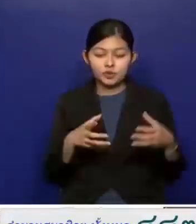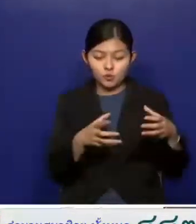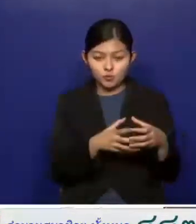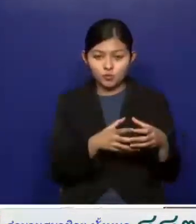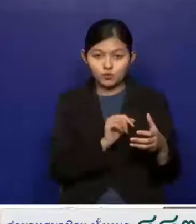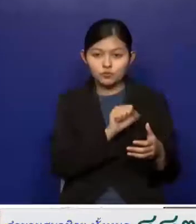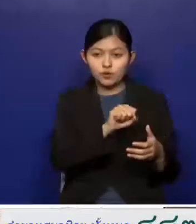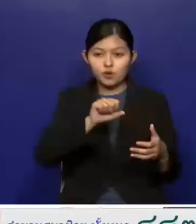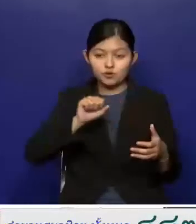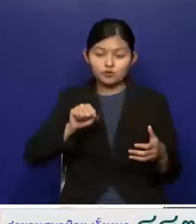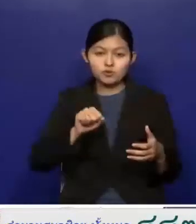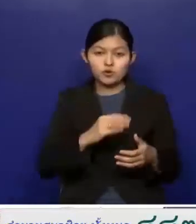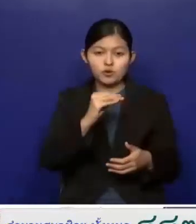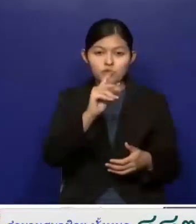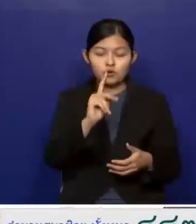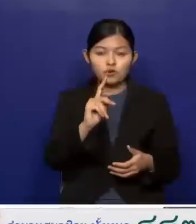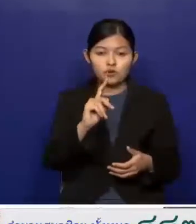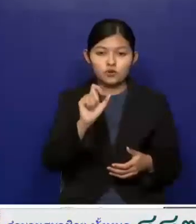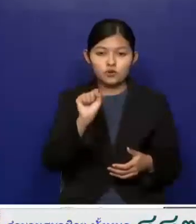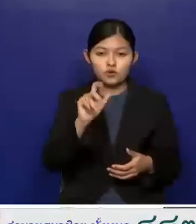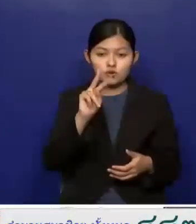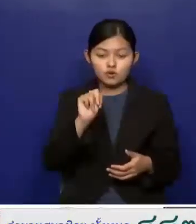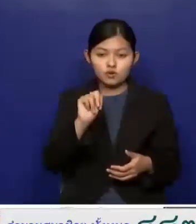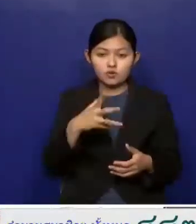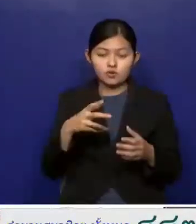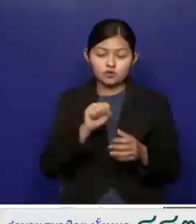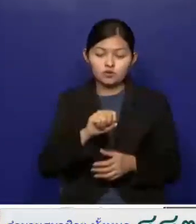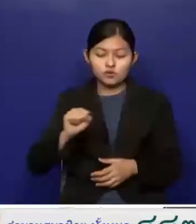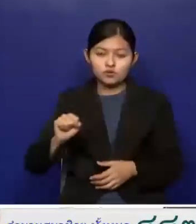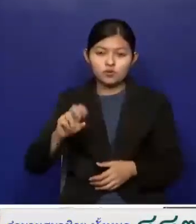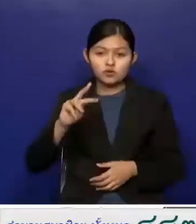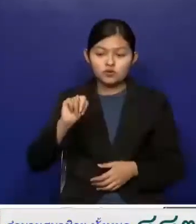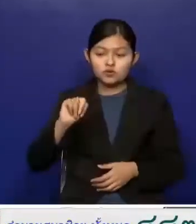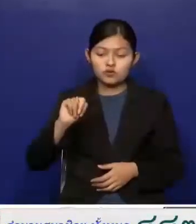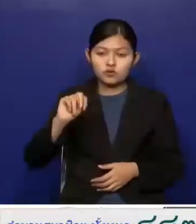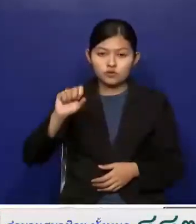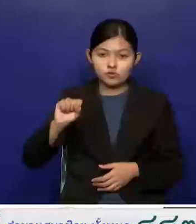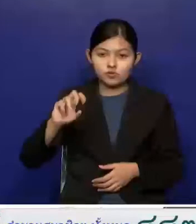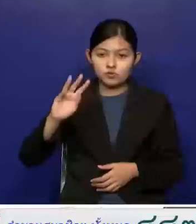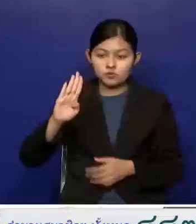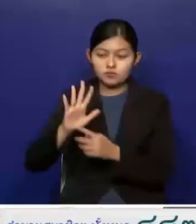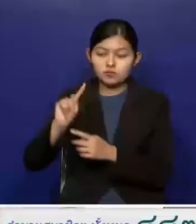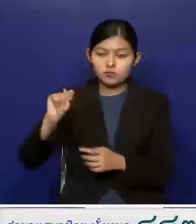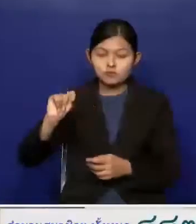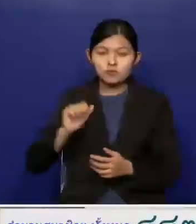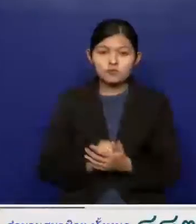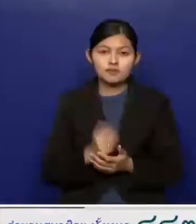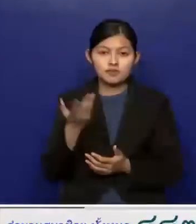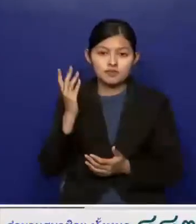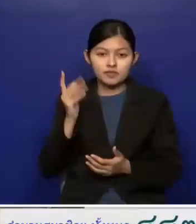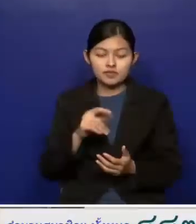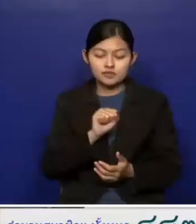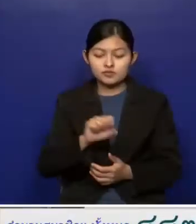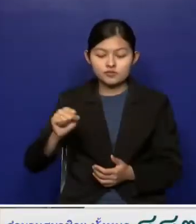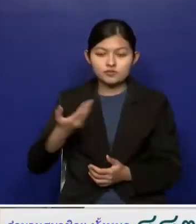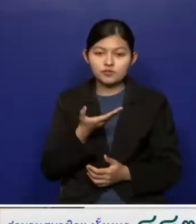สสโกศลปัทมะสสสมบัติศรีสุรินทร์สสชัยยาพรหมมาและสมาชิกสภา